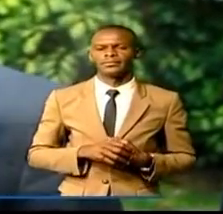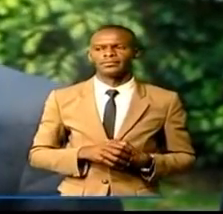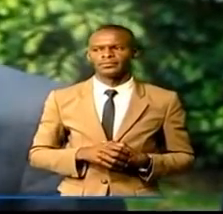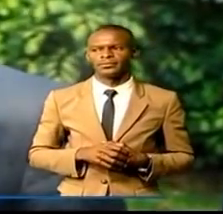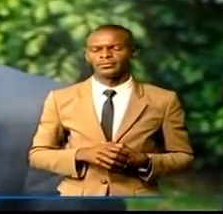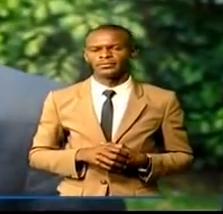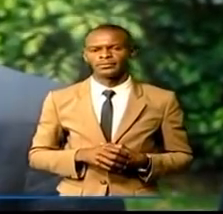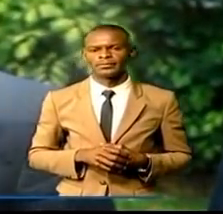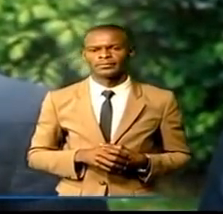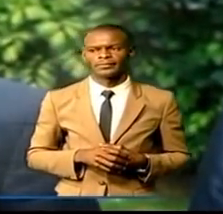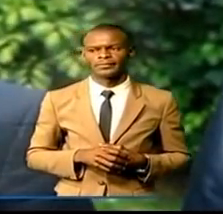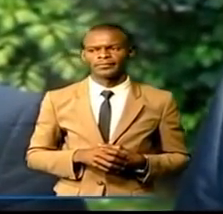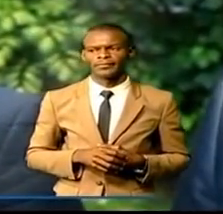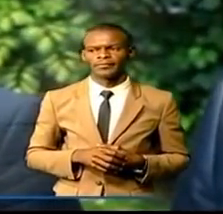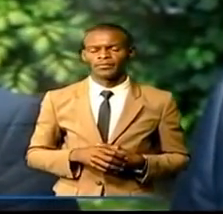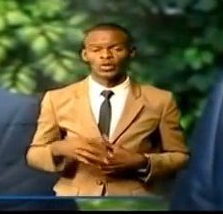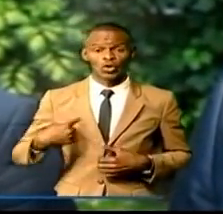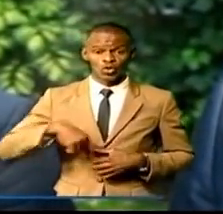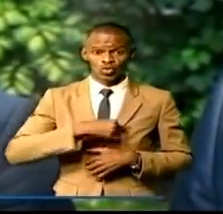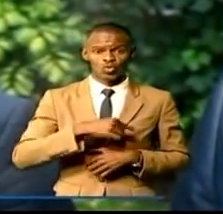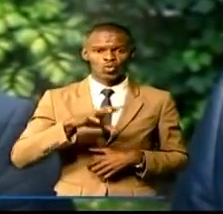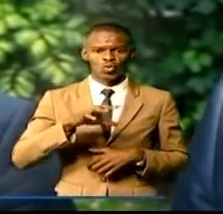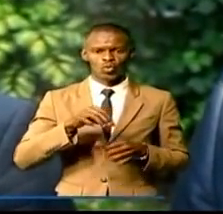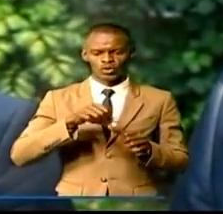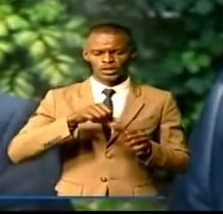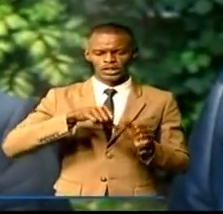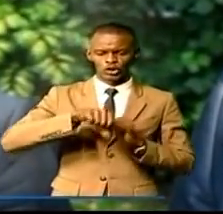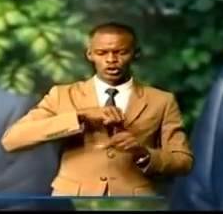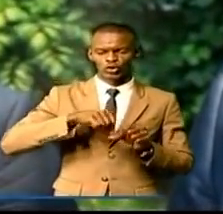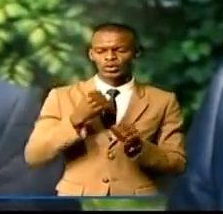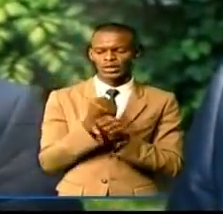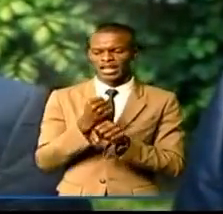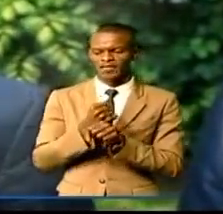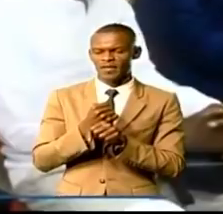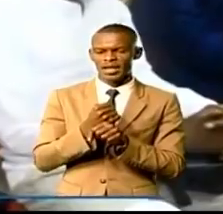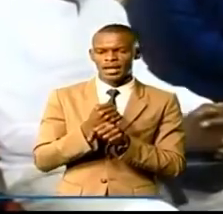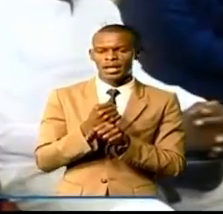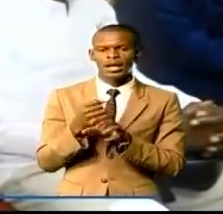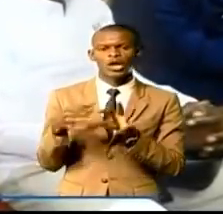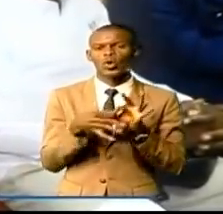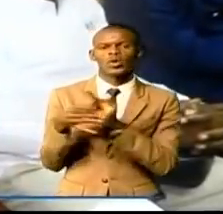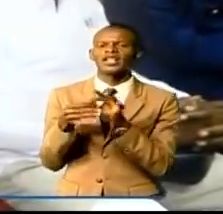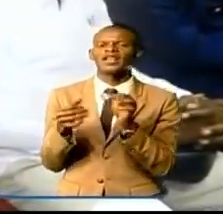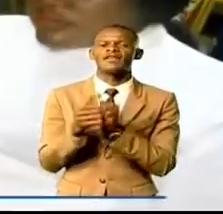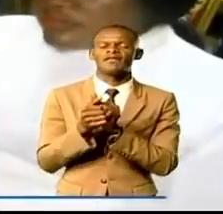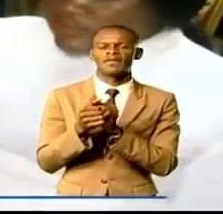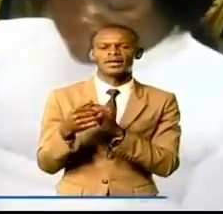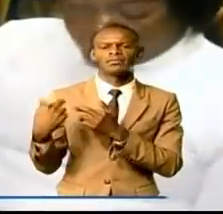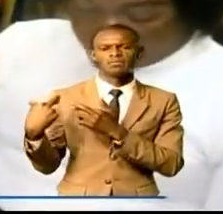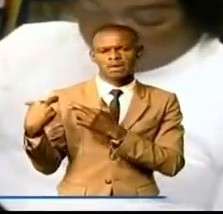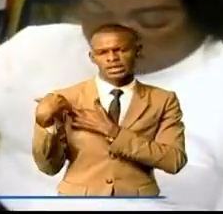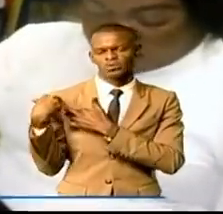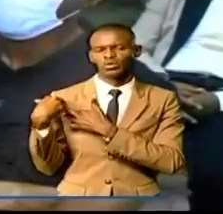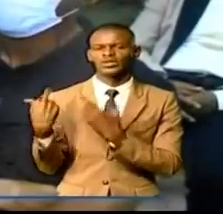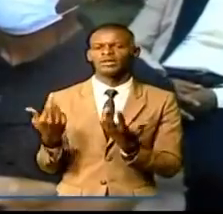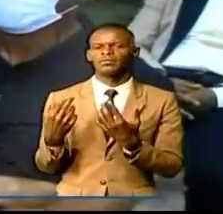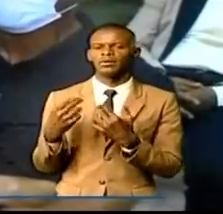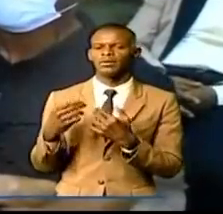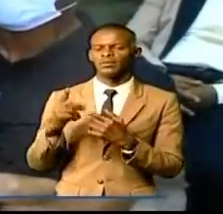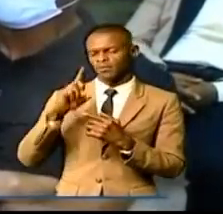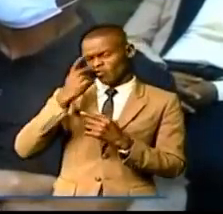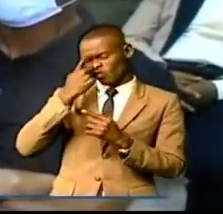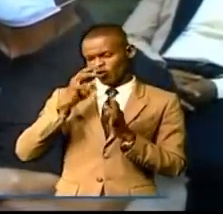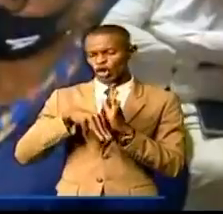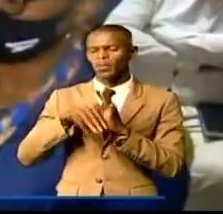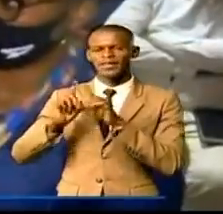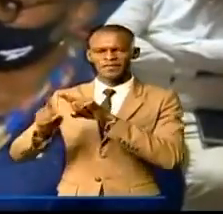de vrai en accompagnant toutes les autorités politico-sanitaires à tous les niveaux, en mettant en place des